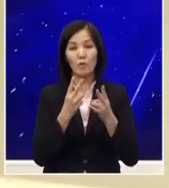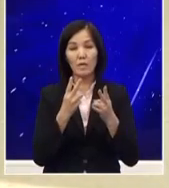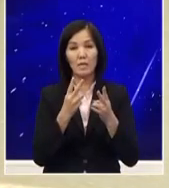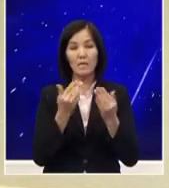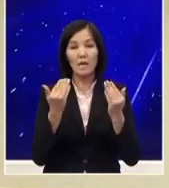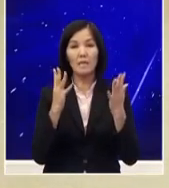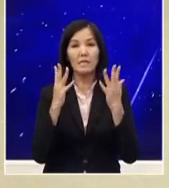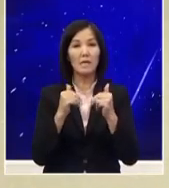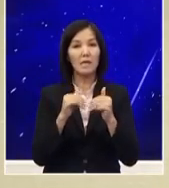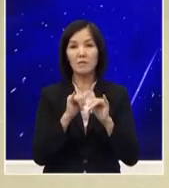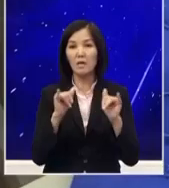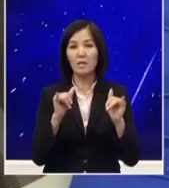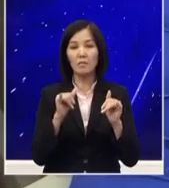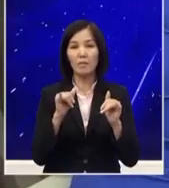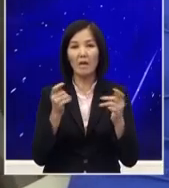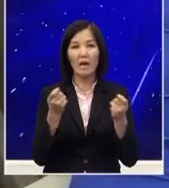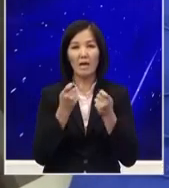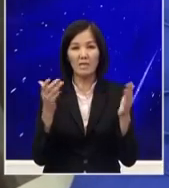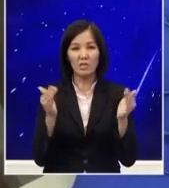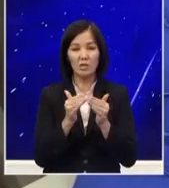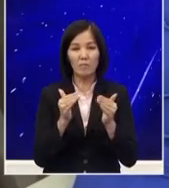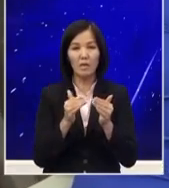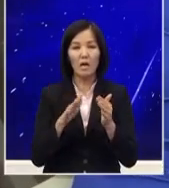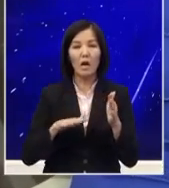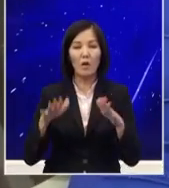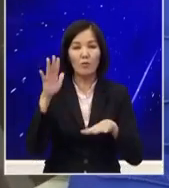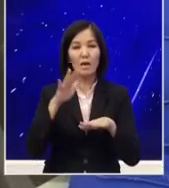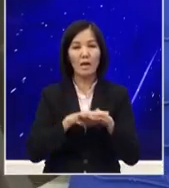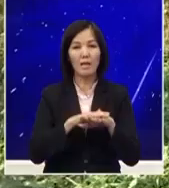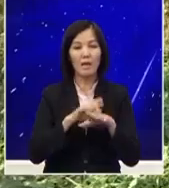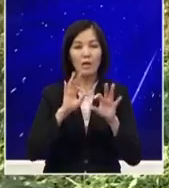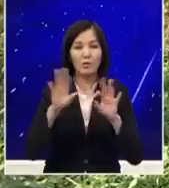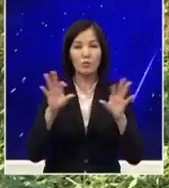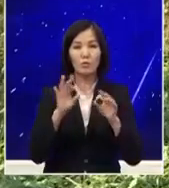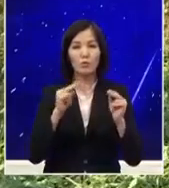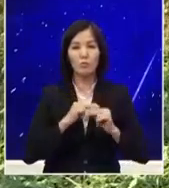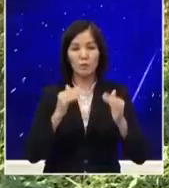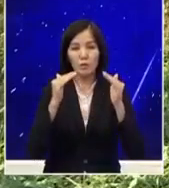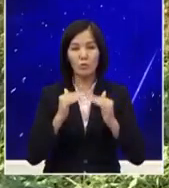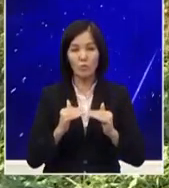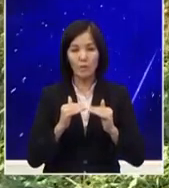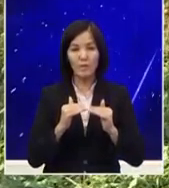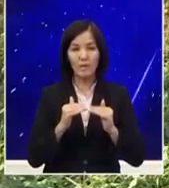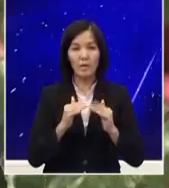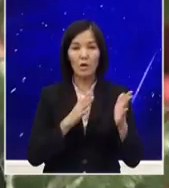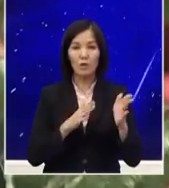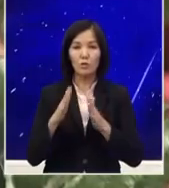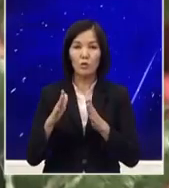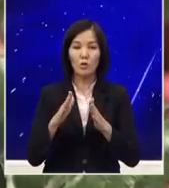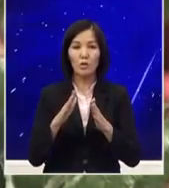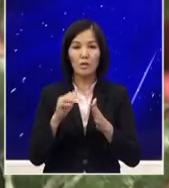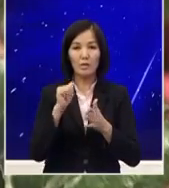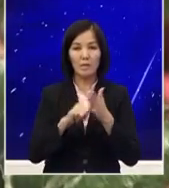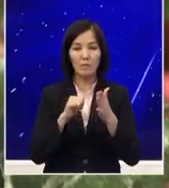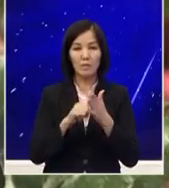олардың саны көбеймей отыр. Бұл бірінші кезекте аудан қала әкімдерінің халыққа түсіндіру жұмысының төмендігімен жұмысты жүйелі жүргізбей